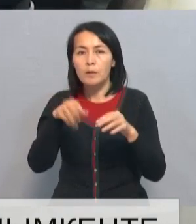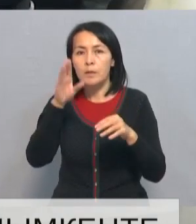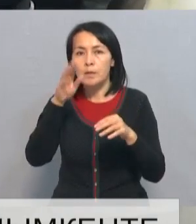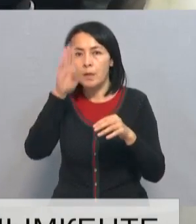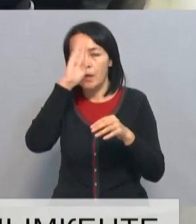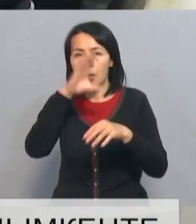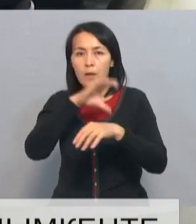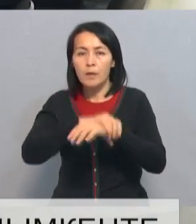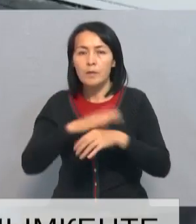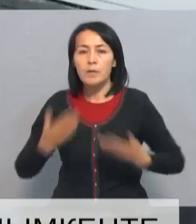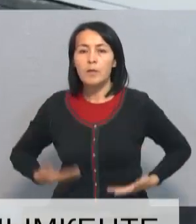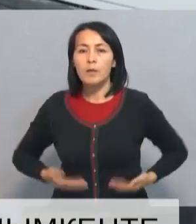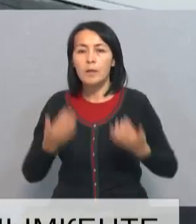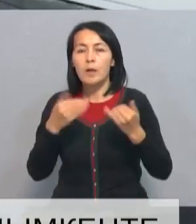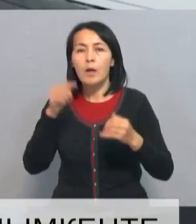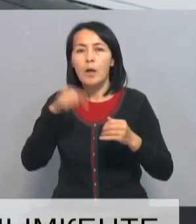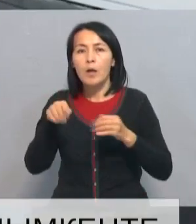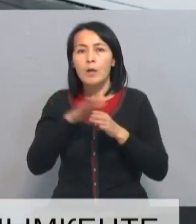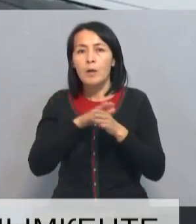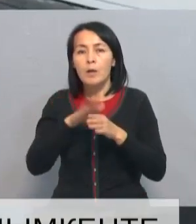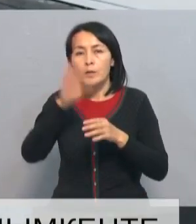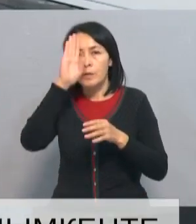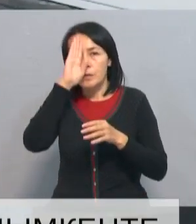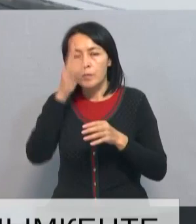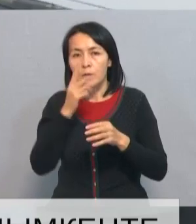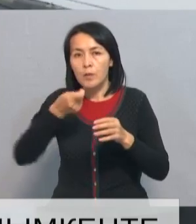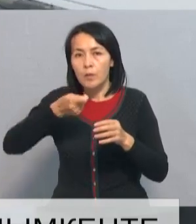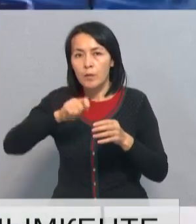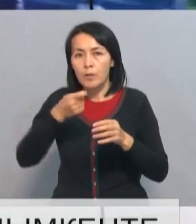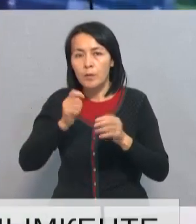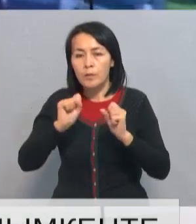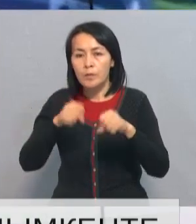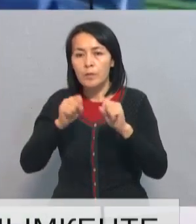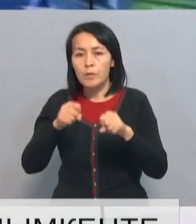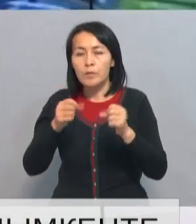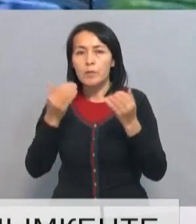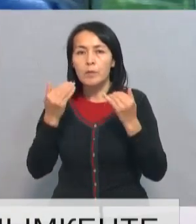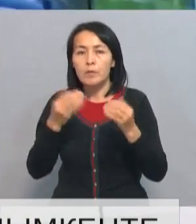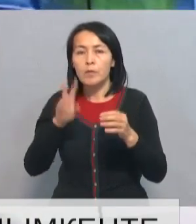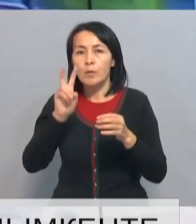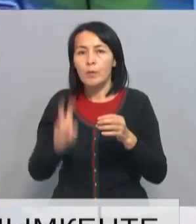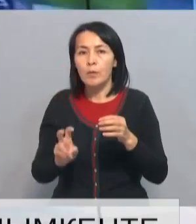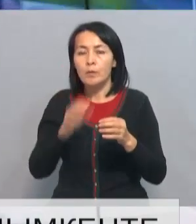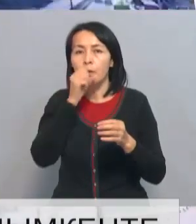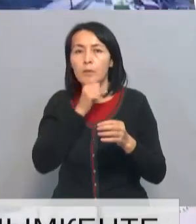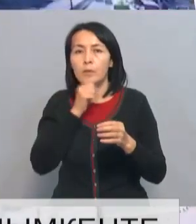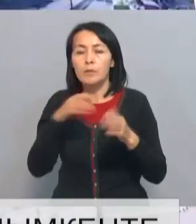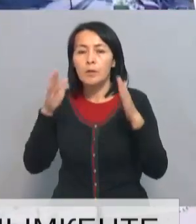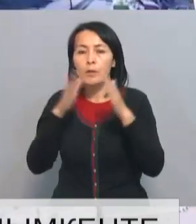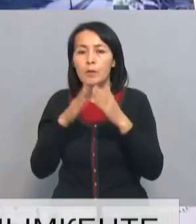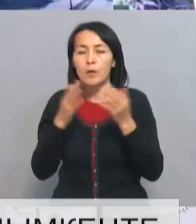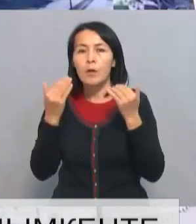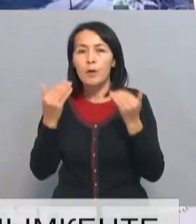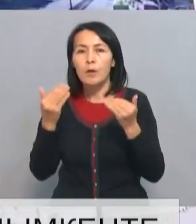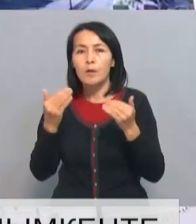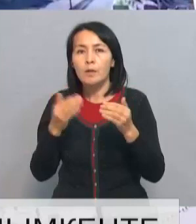подозреваемого задержали по месту жительства. Выяснилось, что прохожий парень, заметив ключи на замке зажигания скутера, сел за руль и уехал на нем домой. Почти